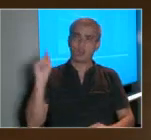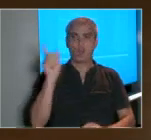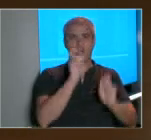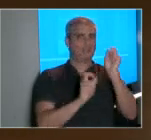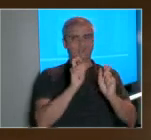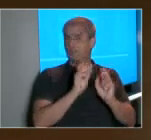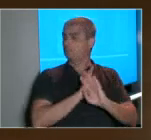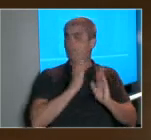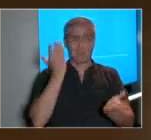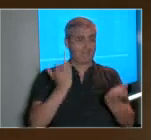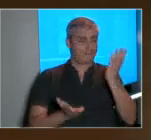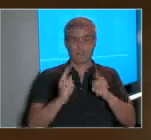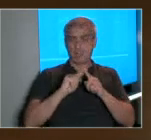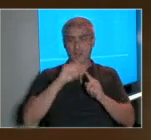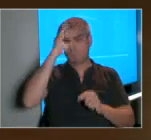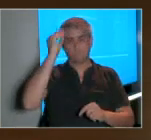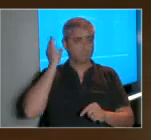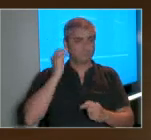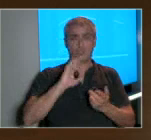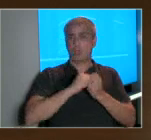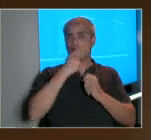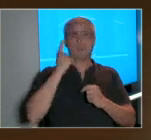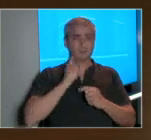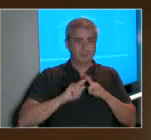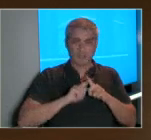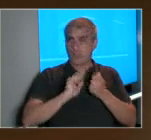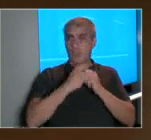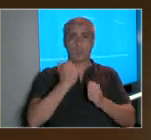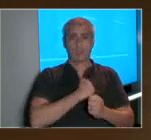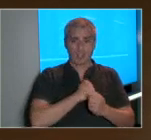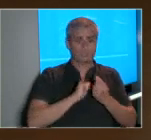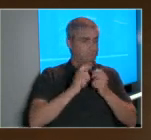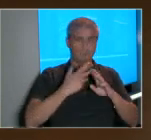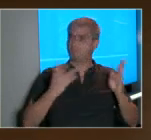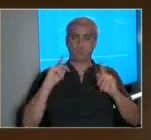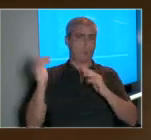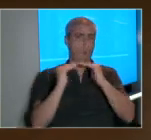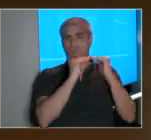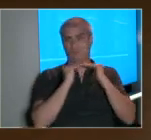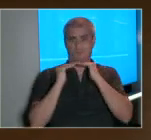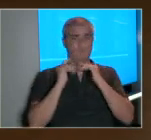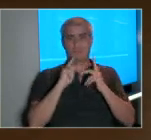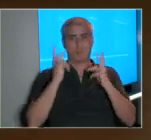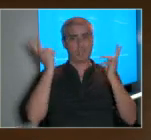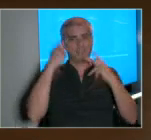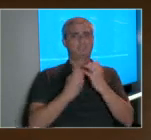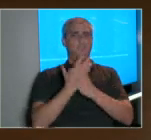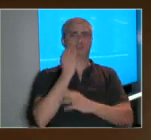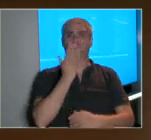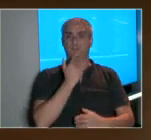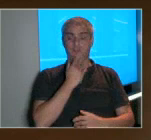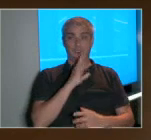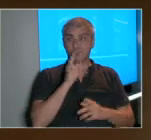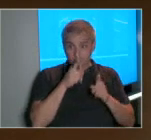אזרח, ללא הבדל דת, גזע ומין, הוא אזרח בעל זכויות שוות. הם לא מתנגדים להסדר המכונן של ישראל.